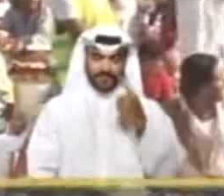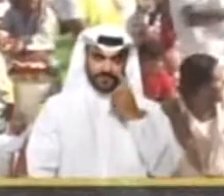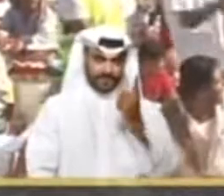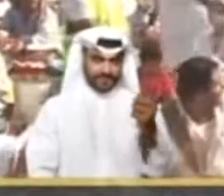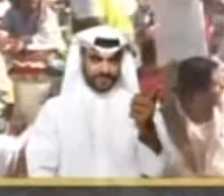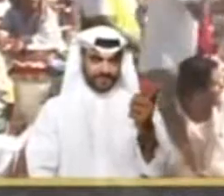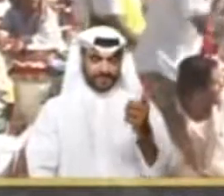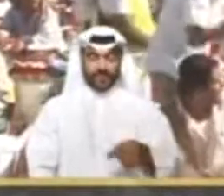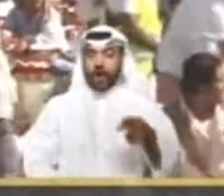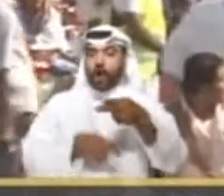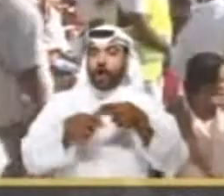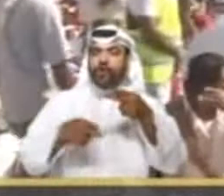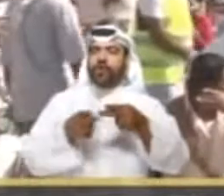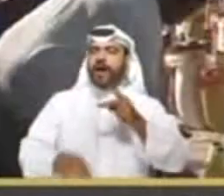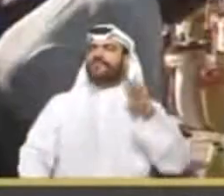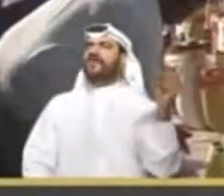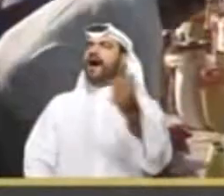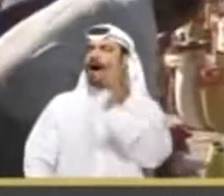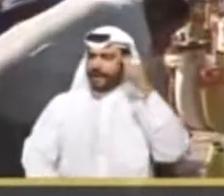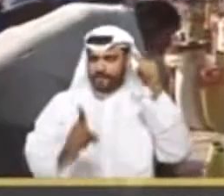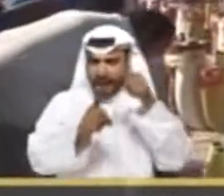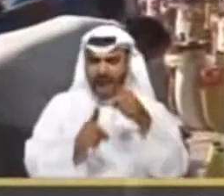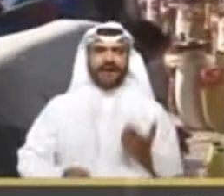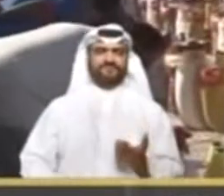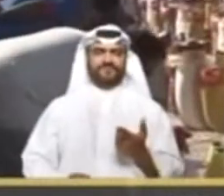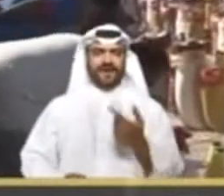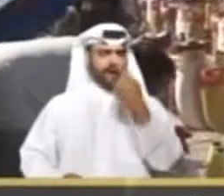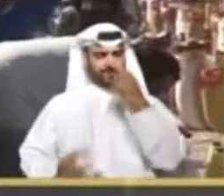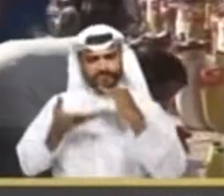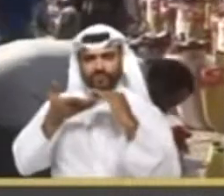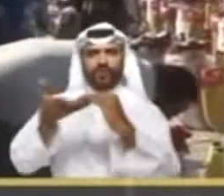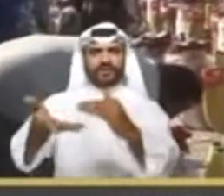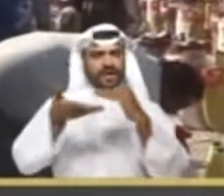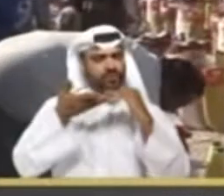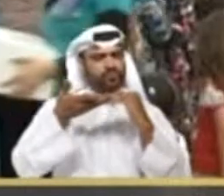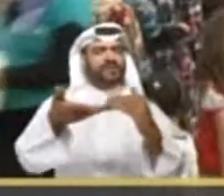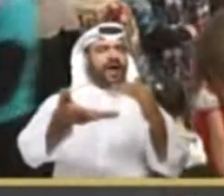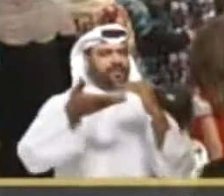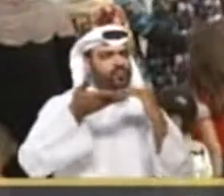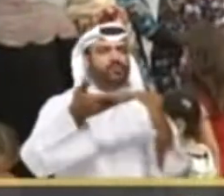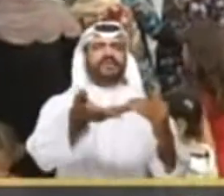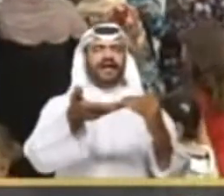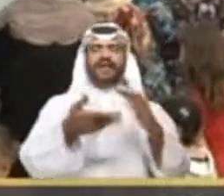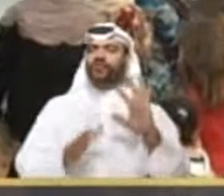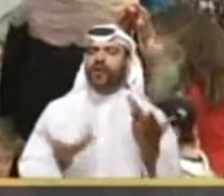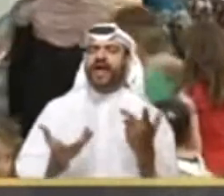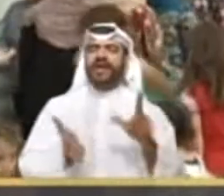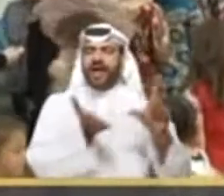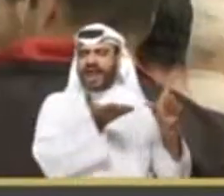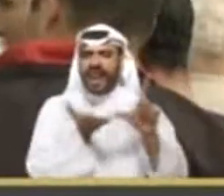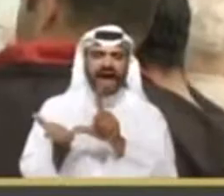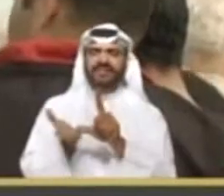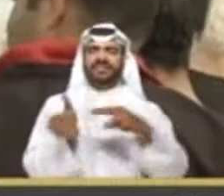هي رقم مهم في المعادلة الإنسانية الدولية بمواقفها السامية ومبادراتها الخيرية في مساعدة